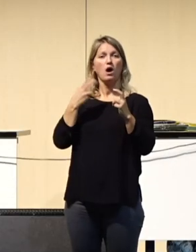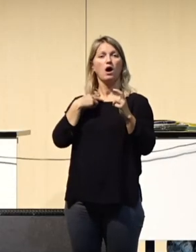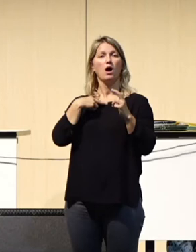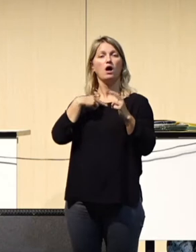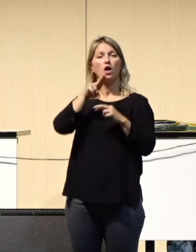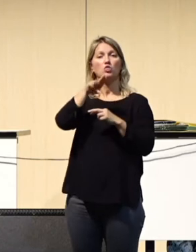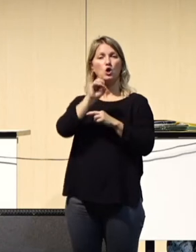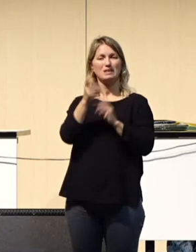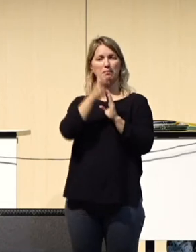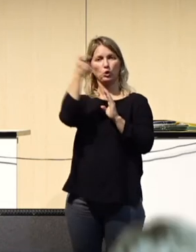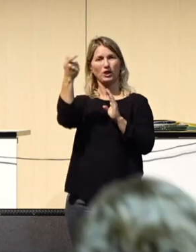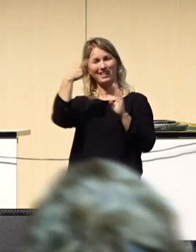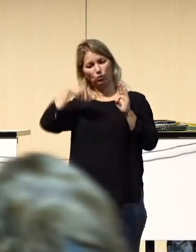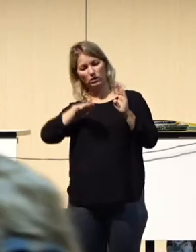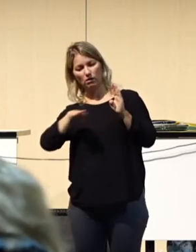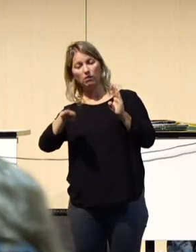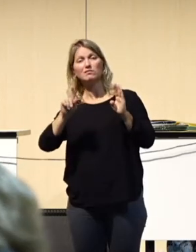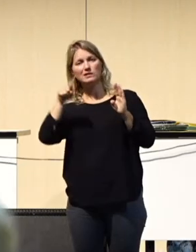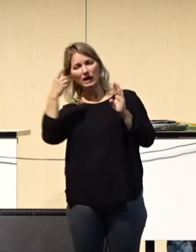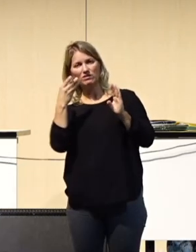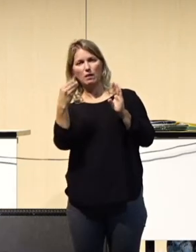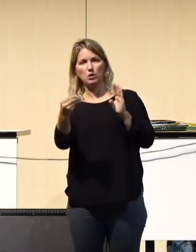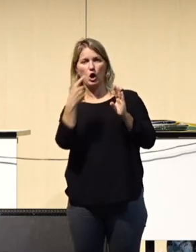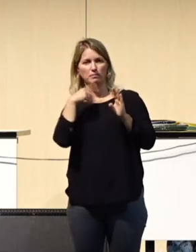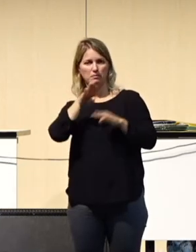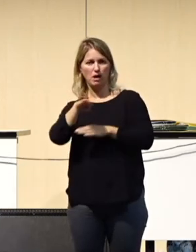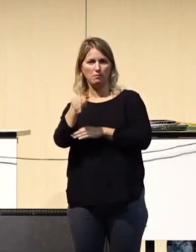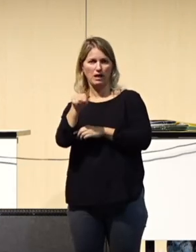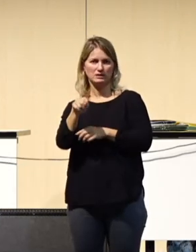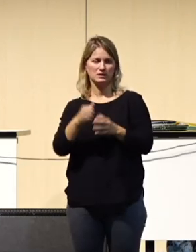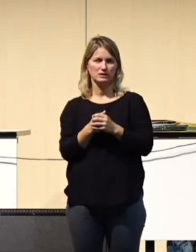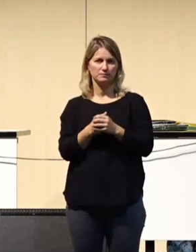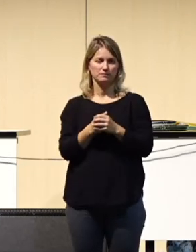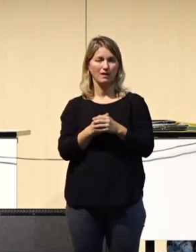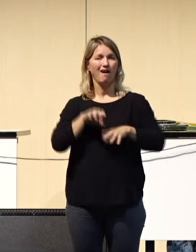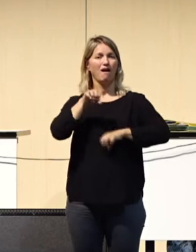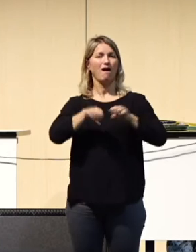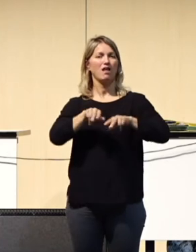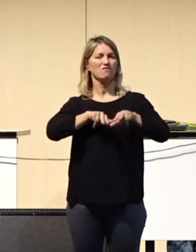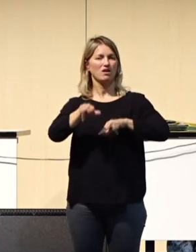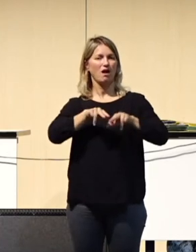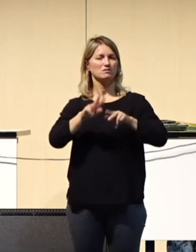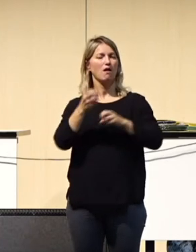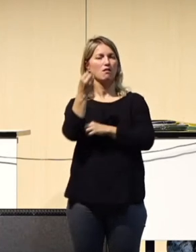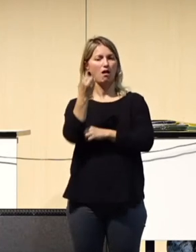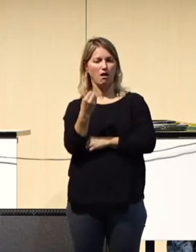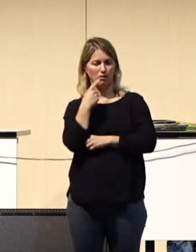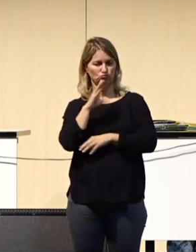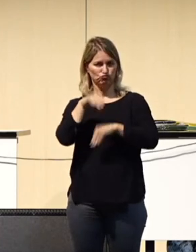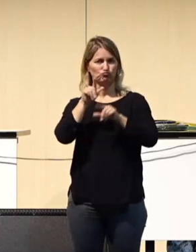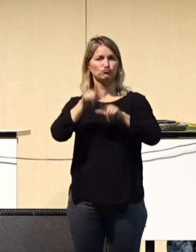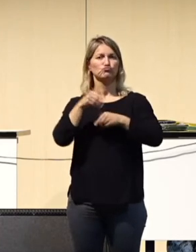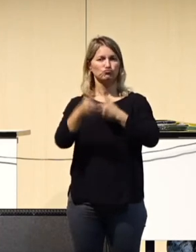als Parkflächen zur Verfügung gestellt werden sollten. Die Radverkehrsanlagen wurden eingerichtet und